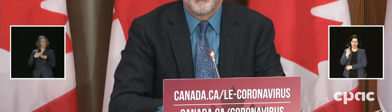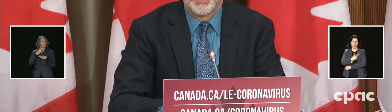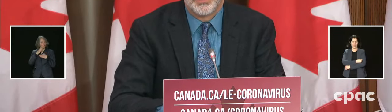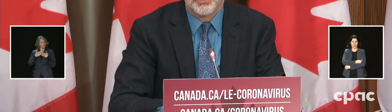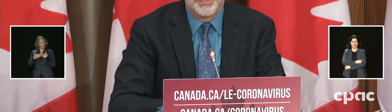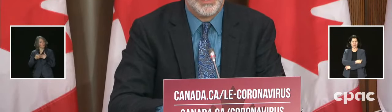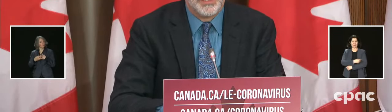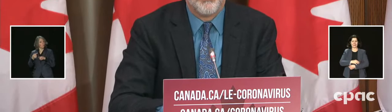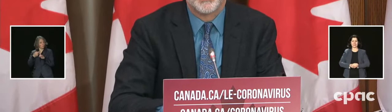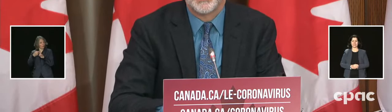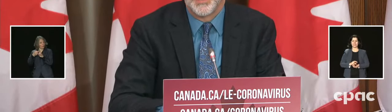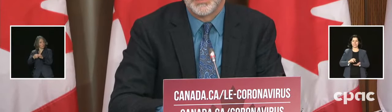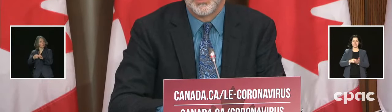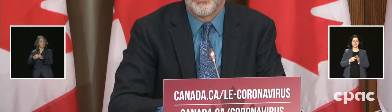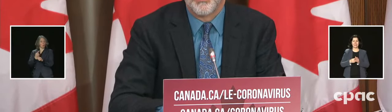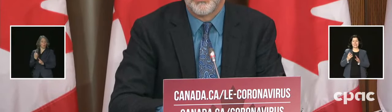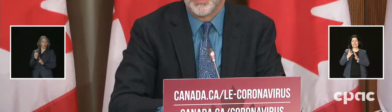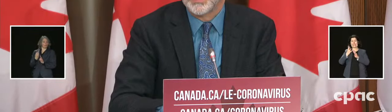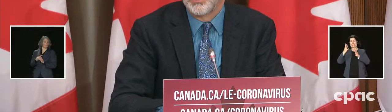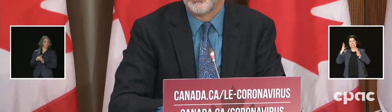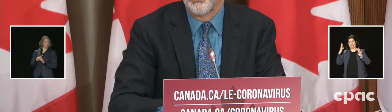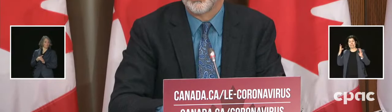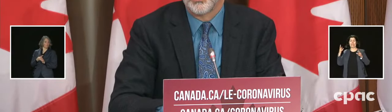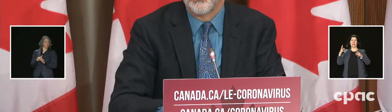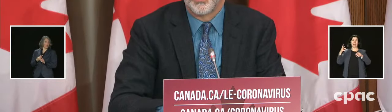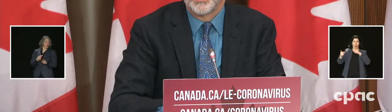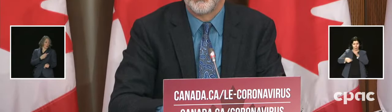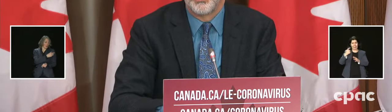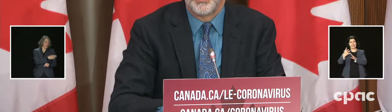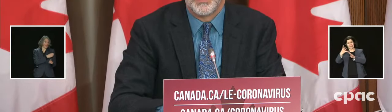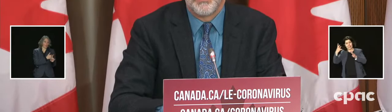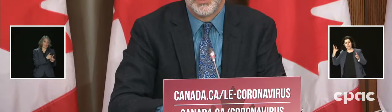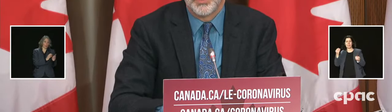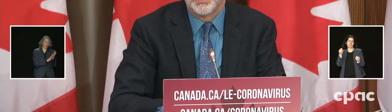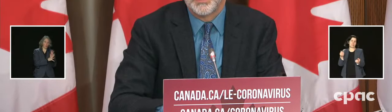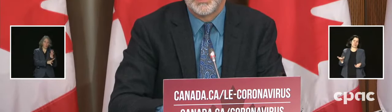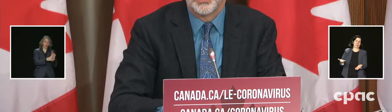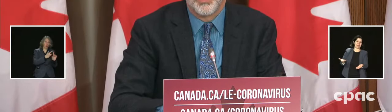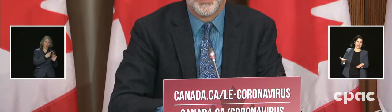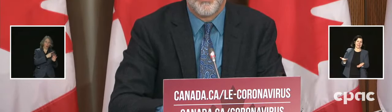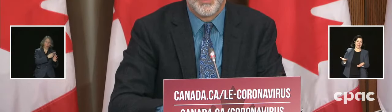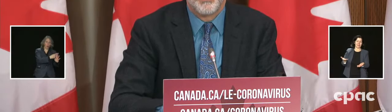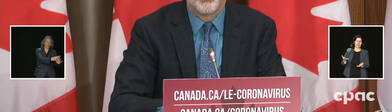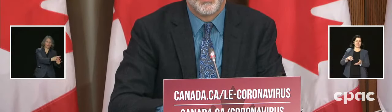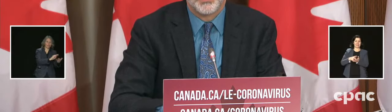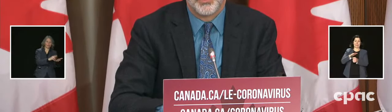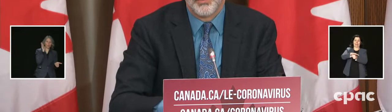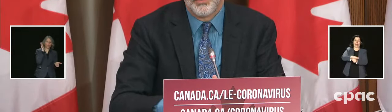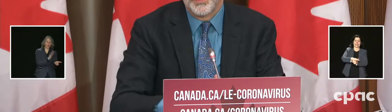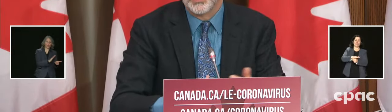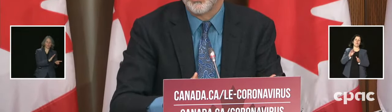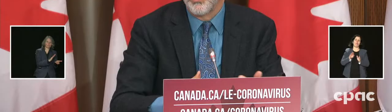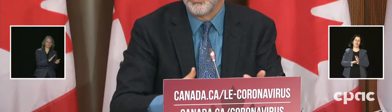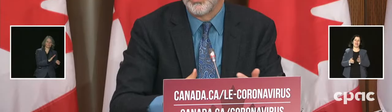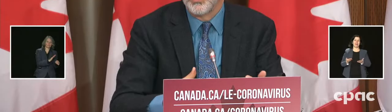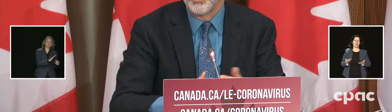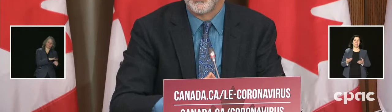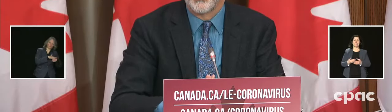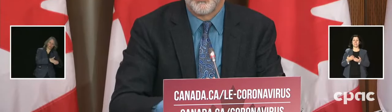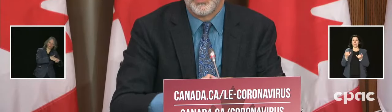la pression sur les cliniques de vaccination avec un vaccin à une dose va être diminuée. Ceci dit, je dois quand même rappeler qu'on est dans un contexte où